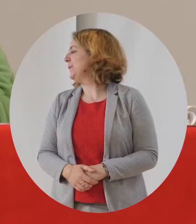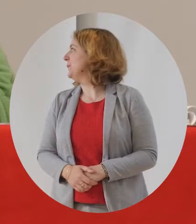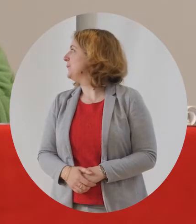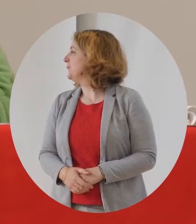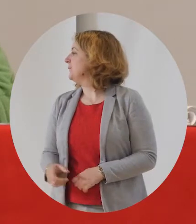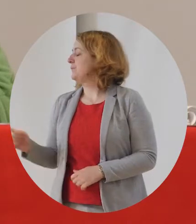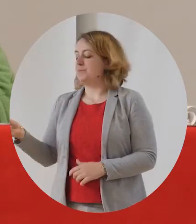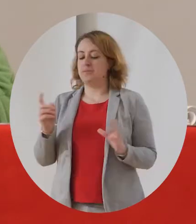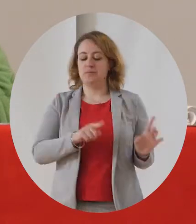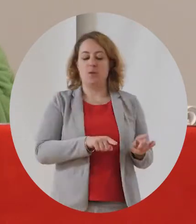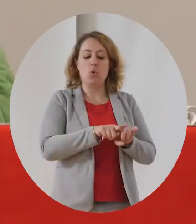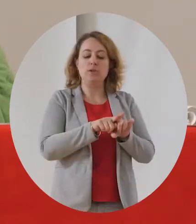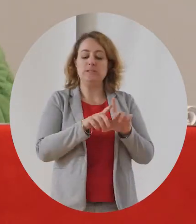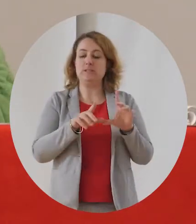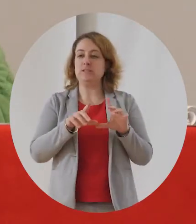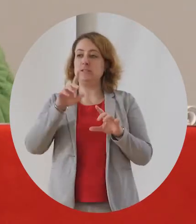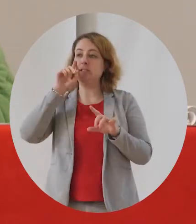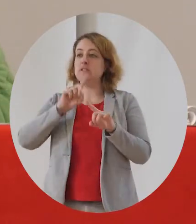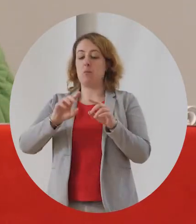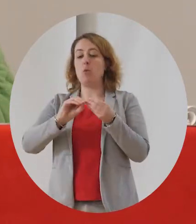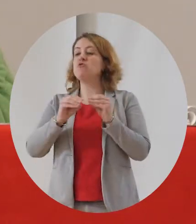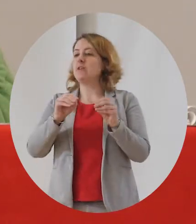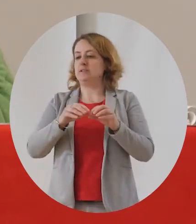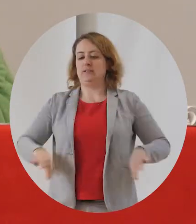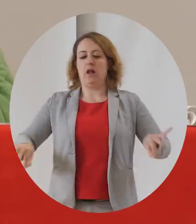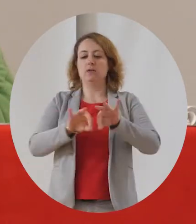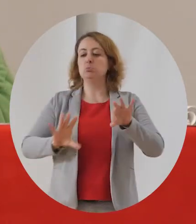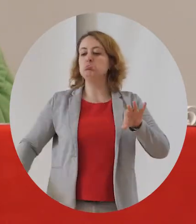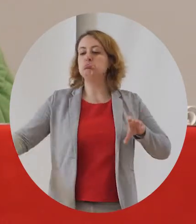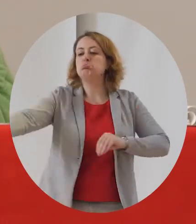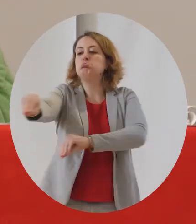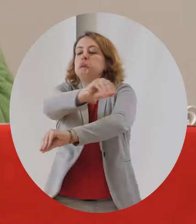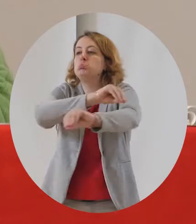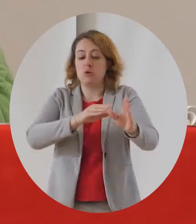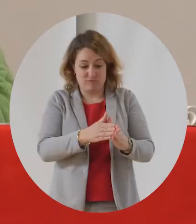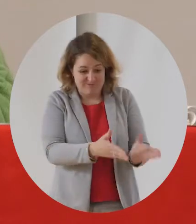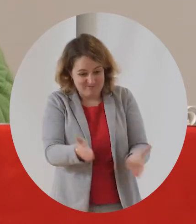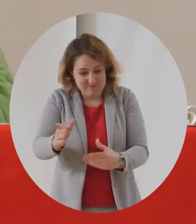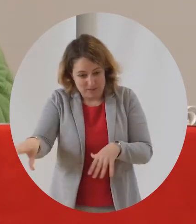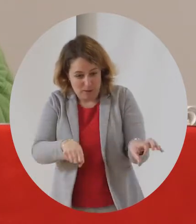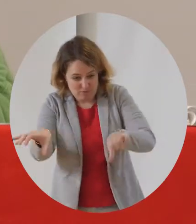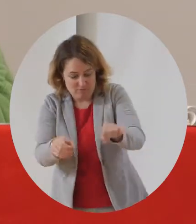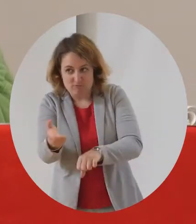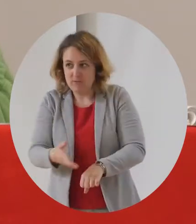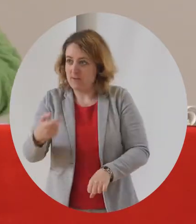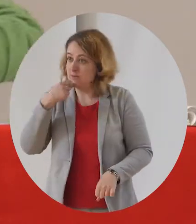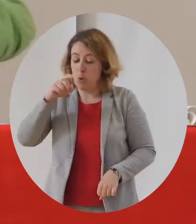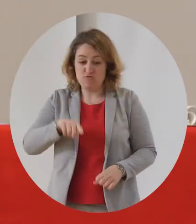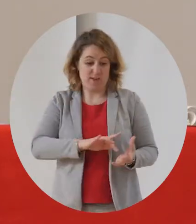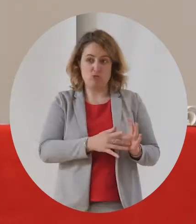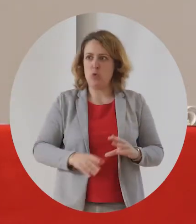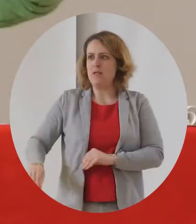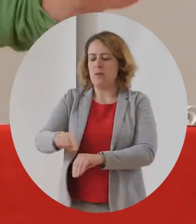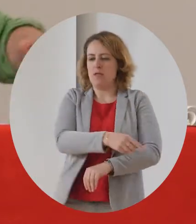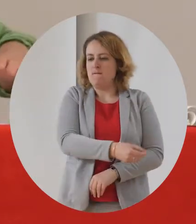Oui. Et puis il y a aussi les objets éparpillés dans la pièce qu'il faut ramasser, et donc il faut